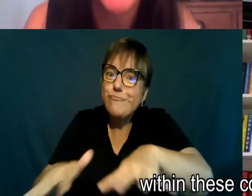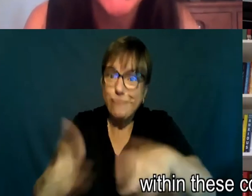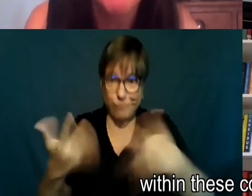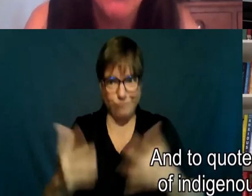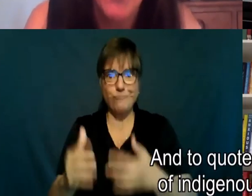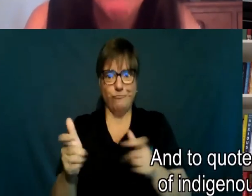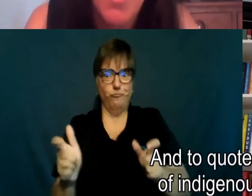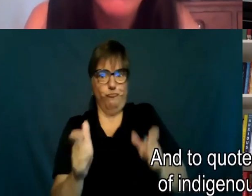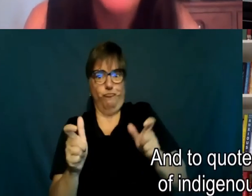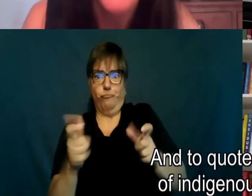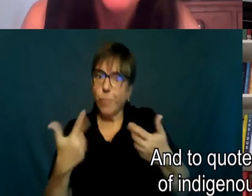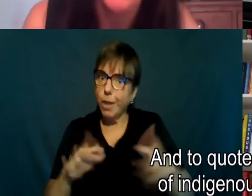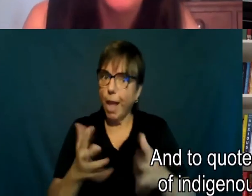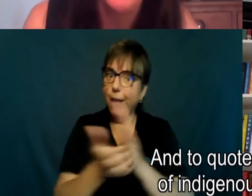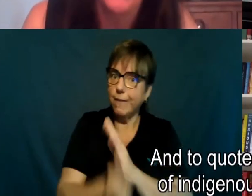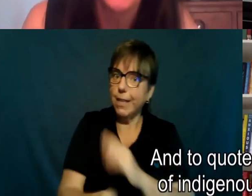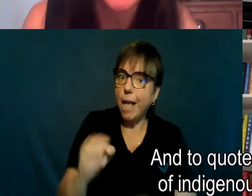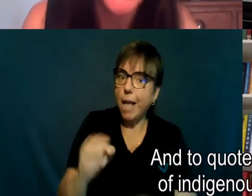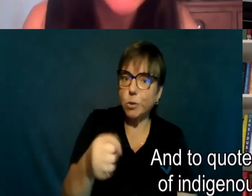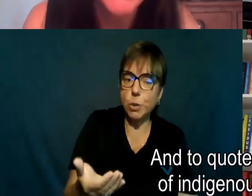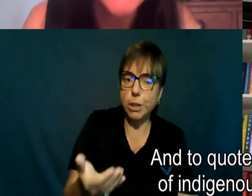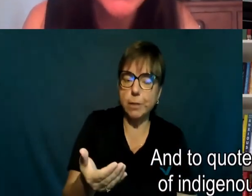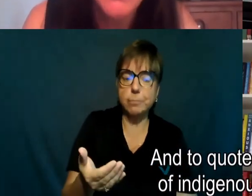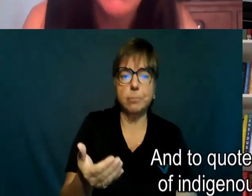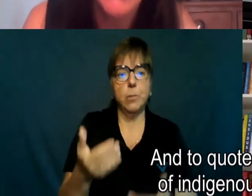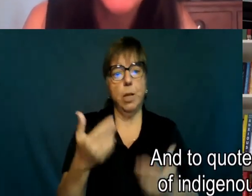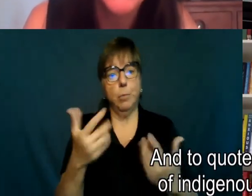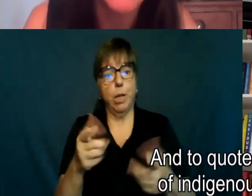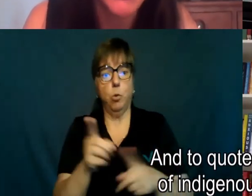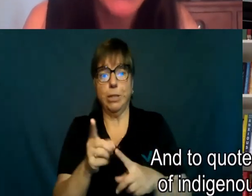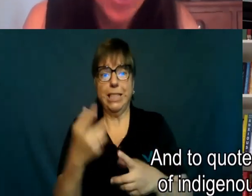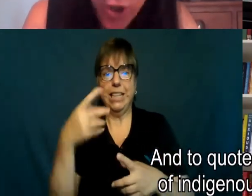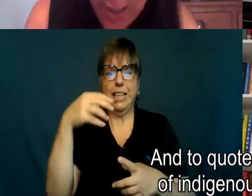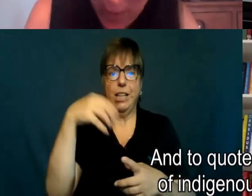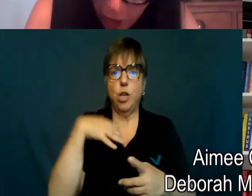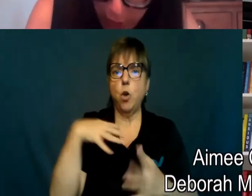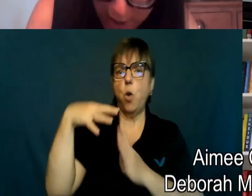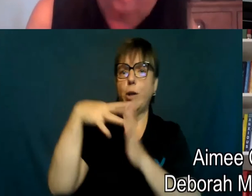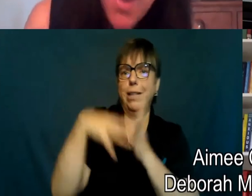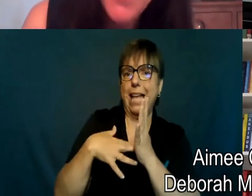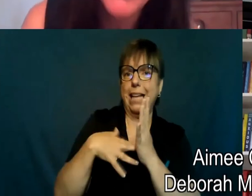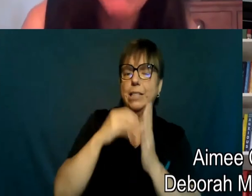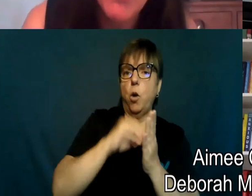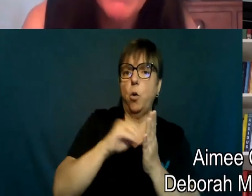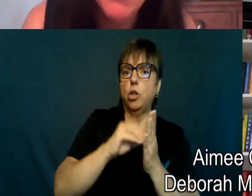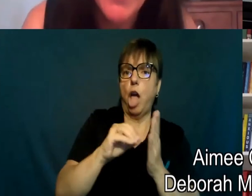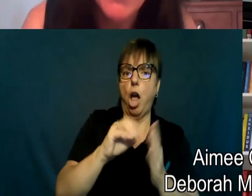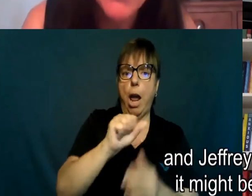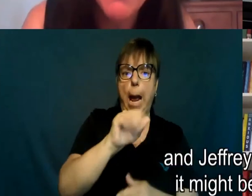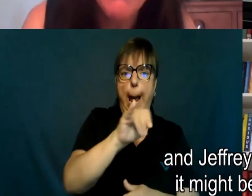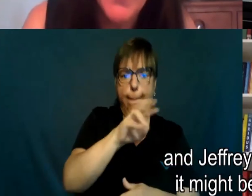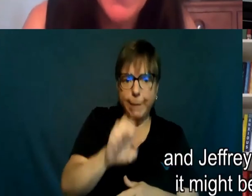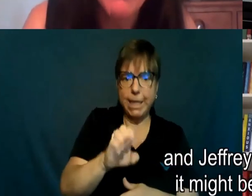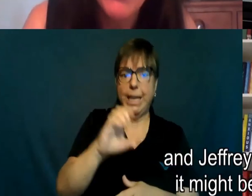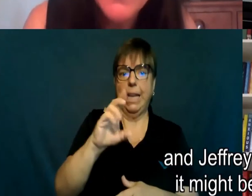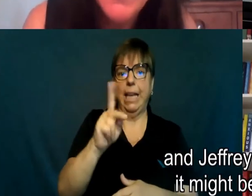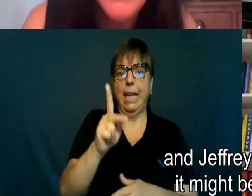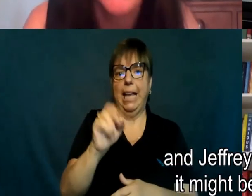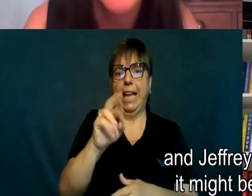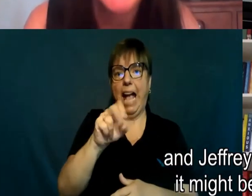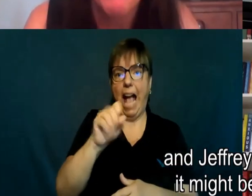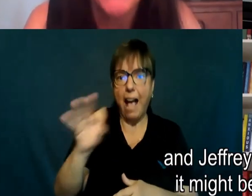sein de ces communautés. Et pour reprendre un texte récent des auteurs autochtones, Amy Craft, Deborah McBregor, Jeffrey